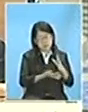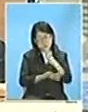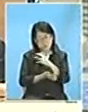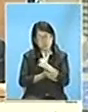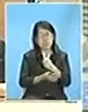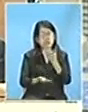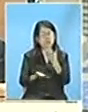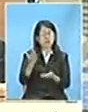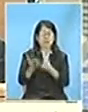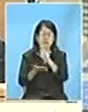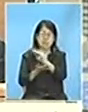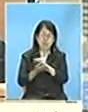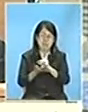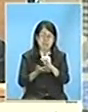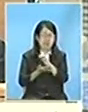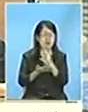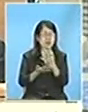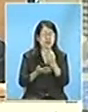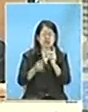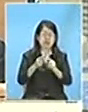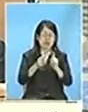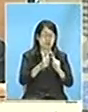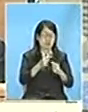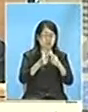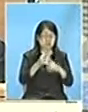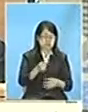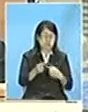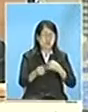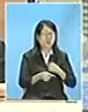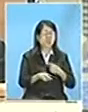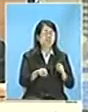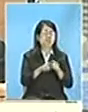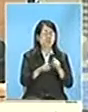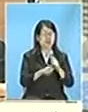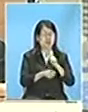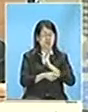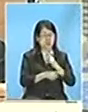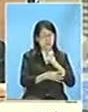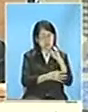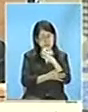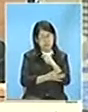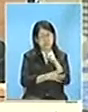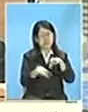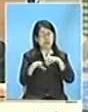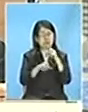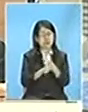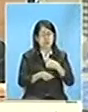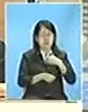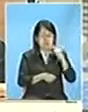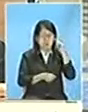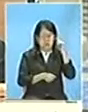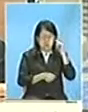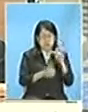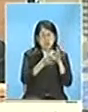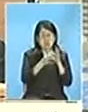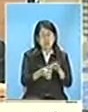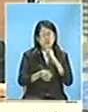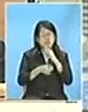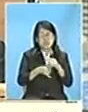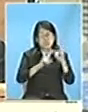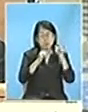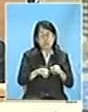ขในประเภทใดก็ตามนะสิ่งที่เรากังวลก็คือว่าถ้าเป็นอย่างนี้ต่อไปนะกระทรวงเกษตร